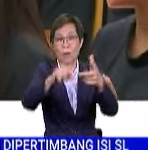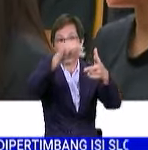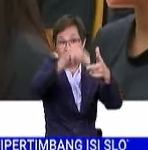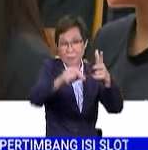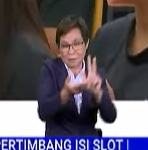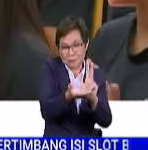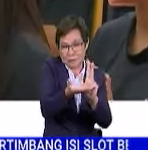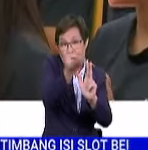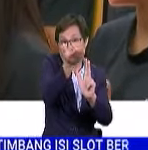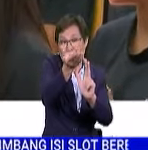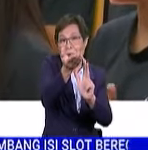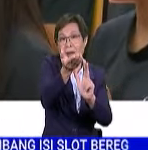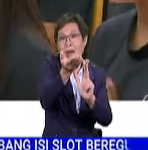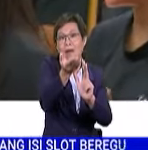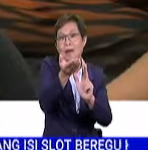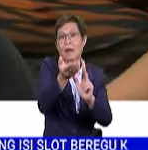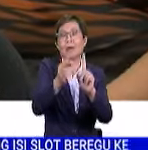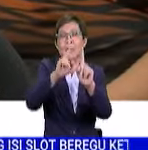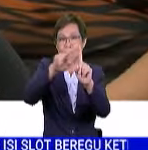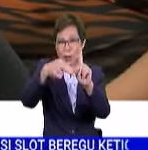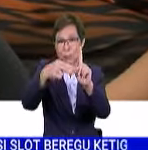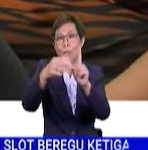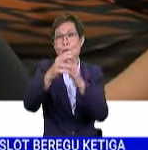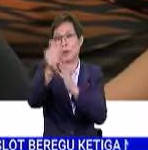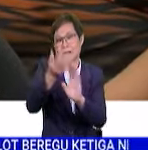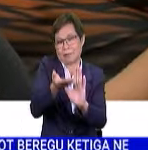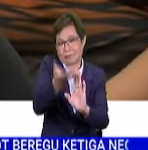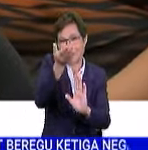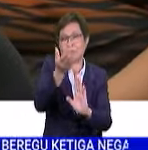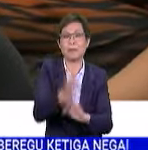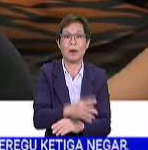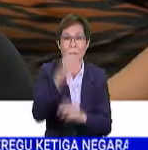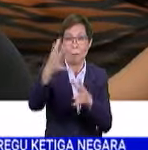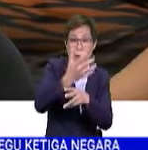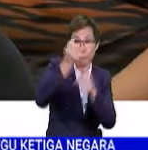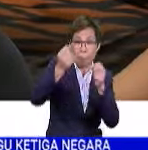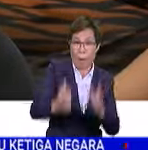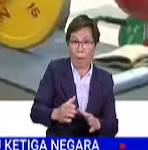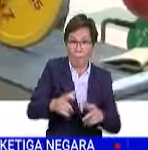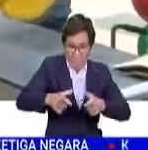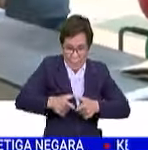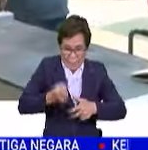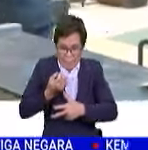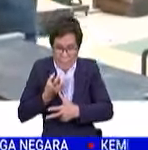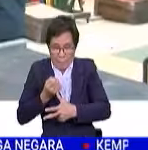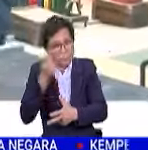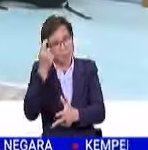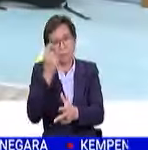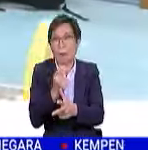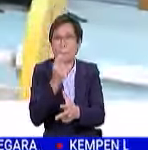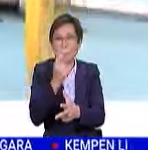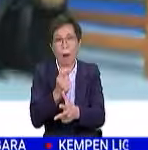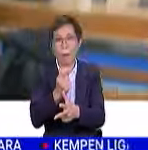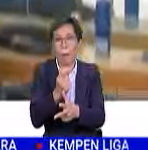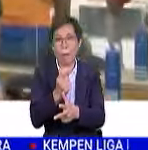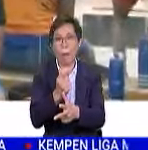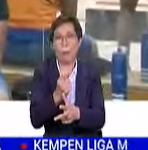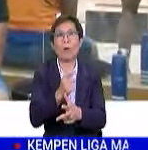gangsa akan menerima RM1,000. Bagi pemenang pingat emas pula kekal